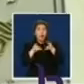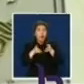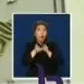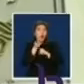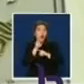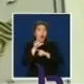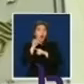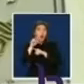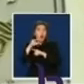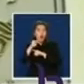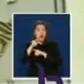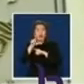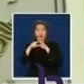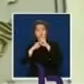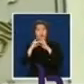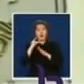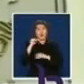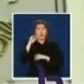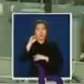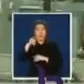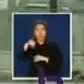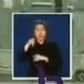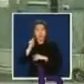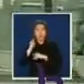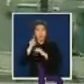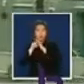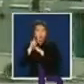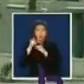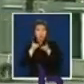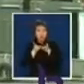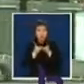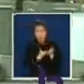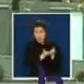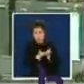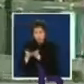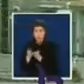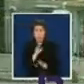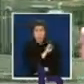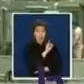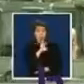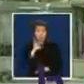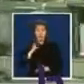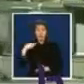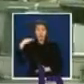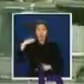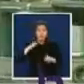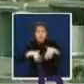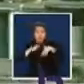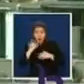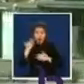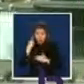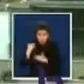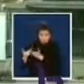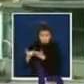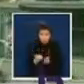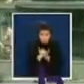ซึ่งมีจำนวนทั้งหมดเราใช้เรือทั้งหมดกว่า800ลำค่ะซึ่งส่วนใหญ่ก็เป็นเรืออาสาจากภาคประชาชนทั้งสิ้นนะค